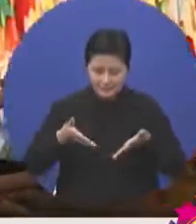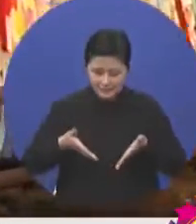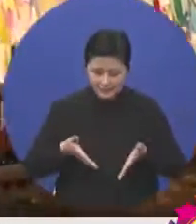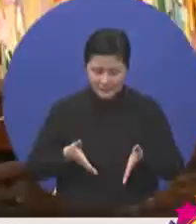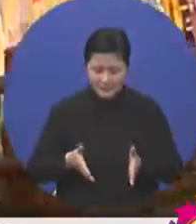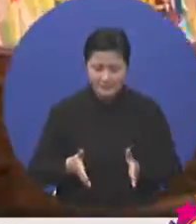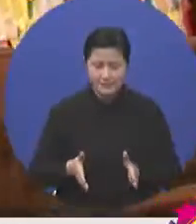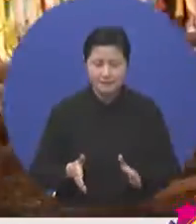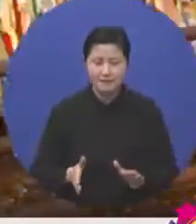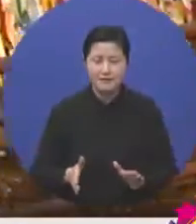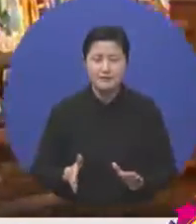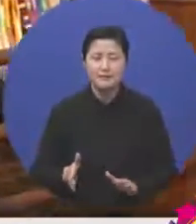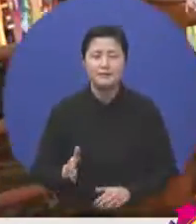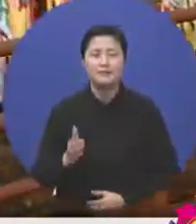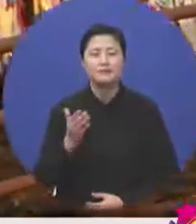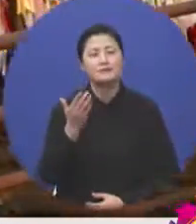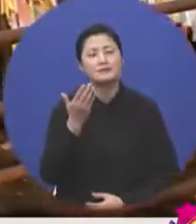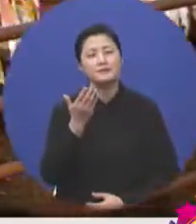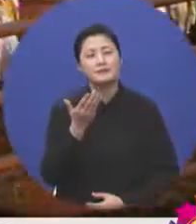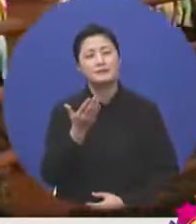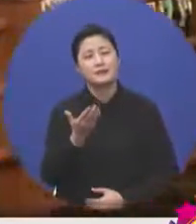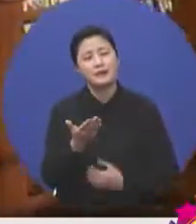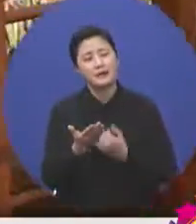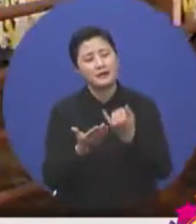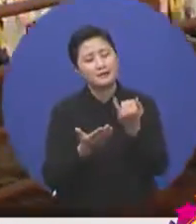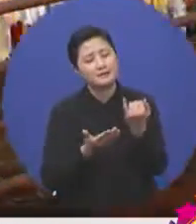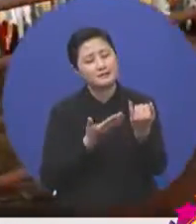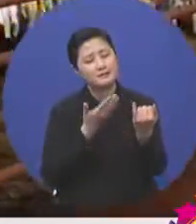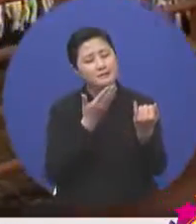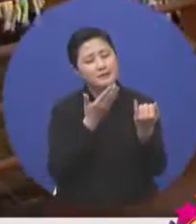다시 태어나도